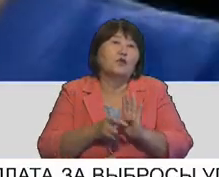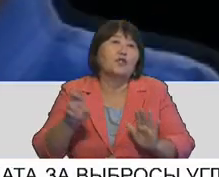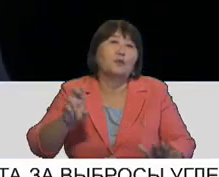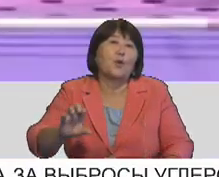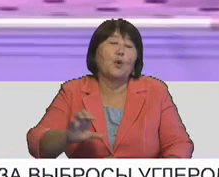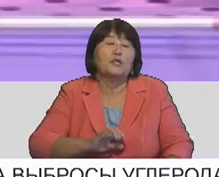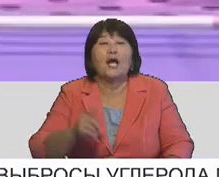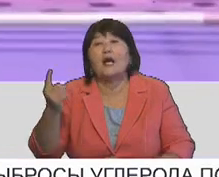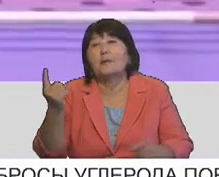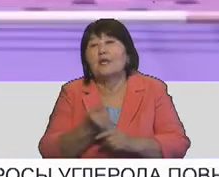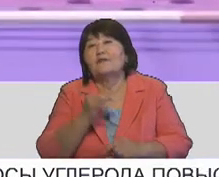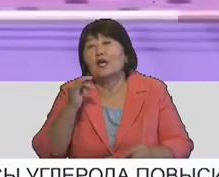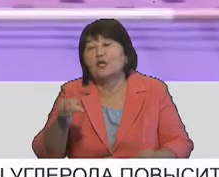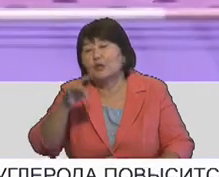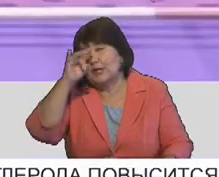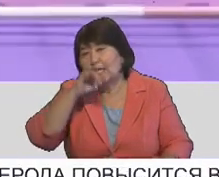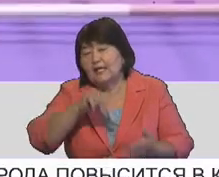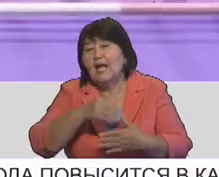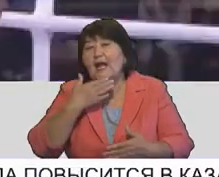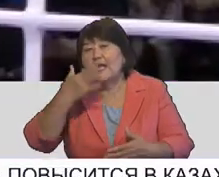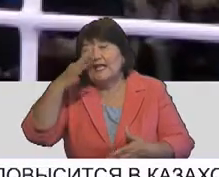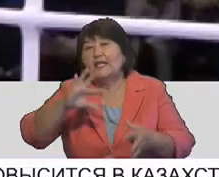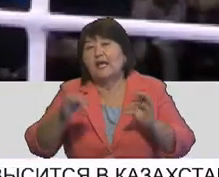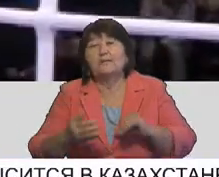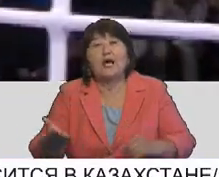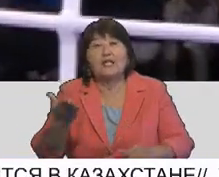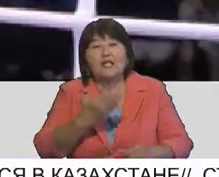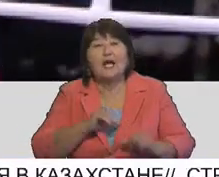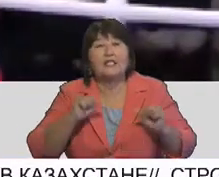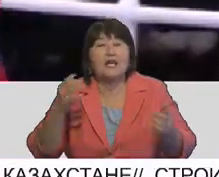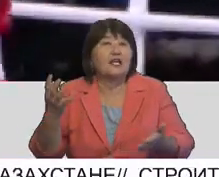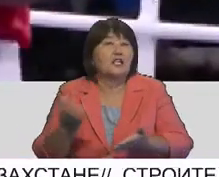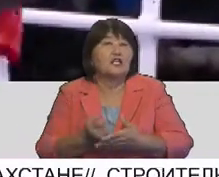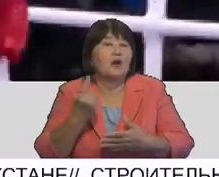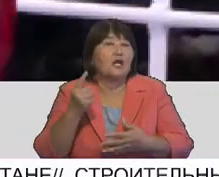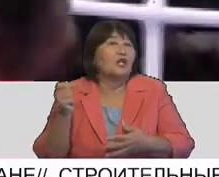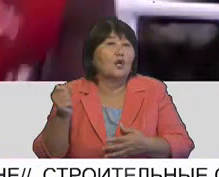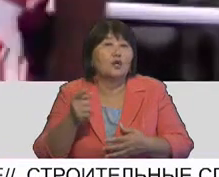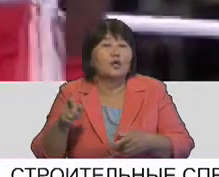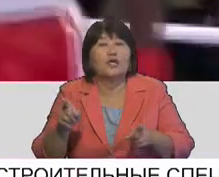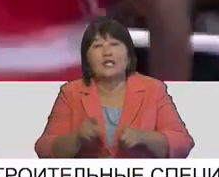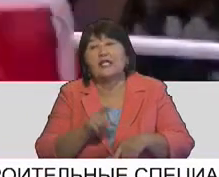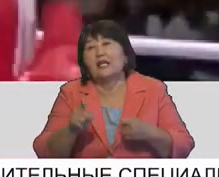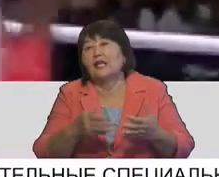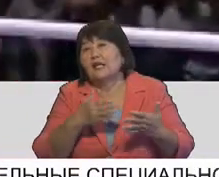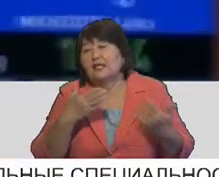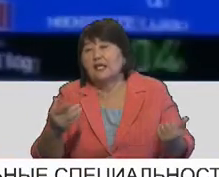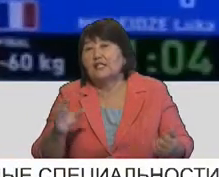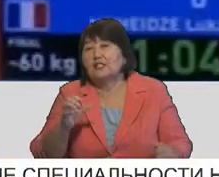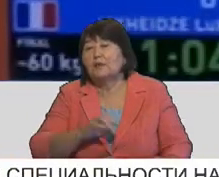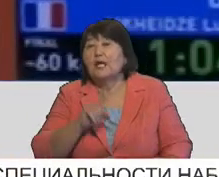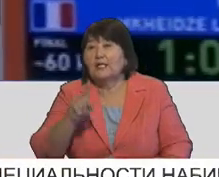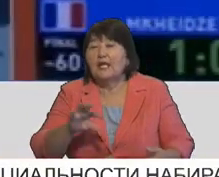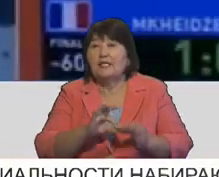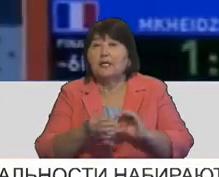медалей. Впервые за историю участия Казахстана в летних Олимпиадах наши атлеты не заработали ни одной золотой и ни одной серебряной медали. На этой